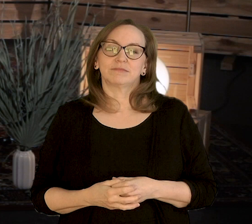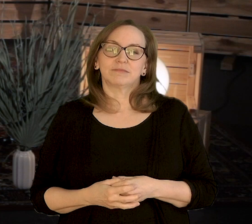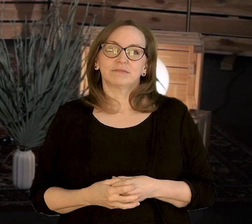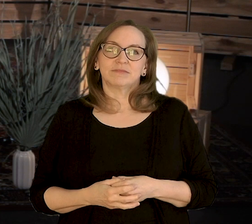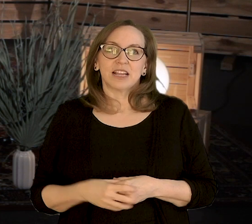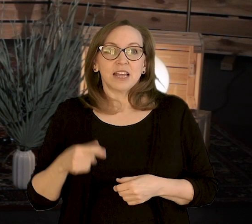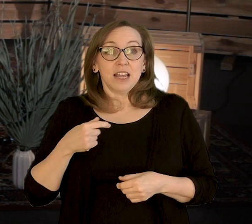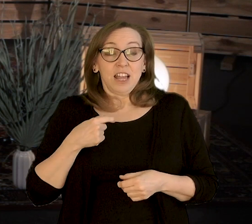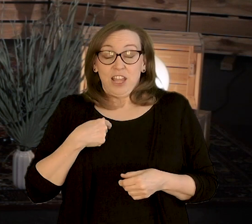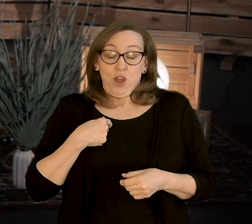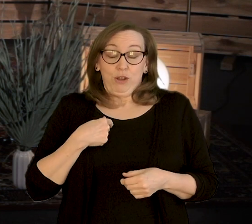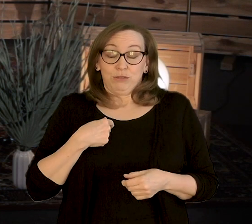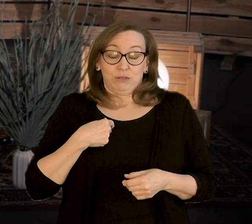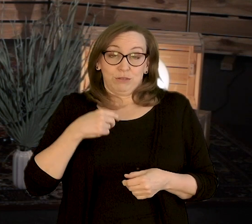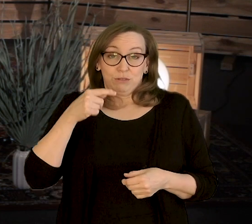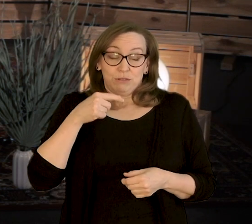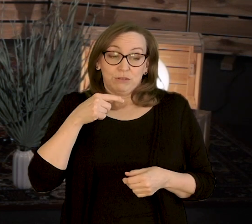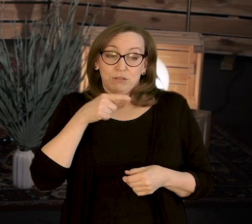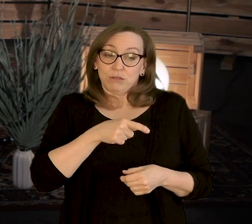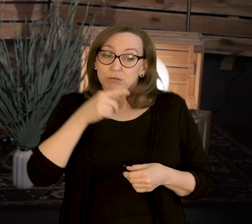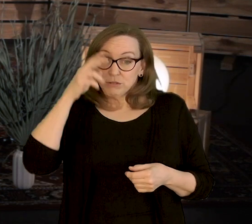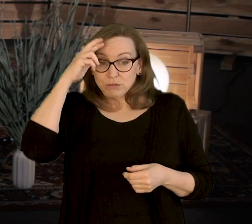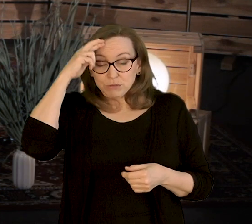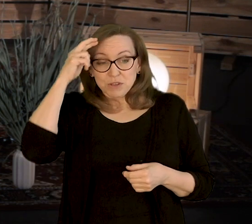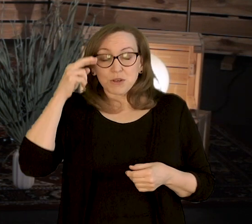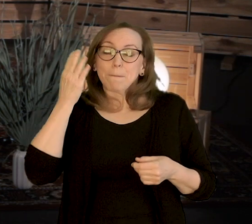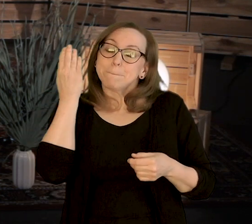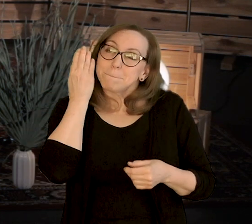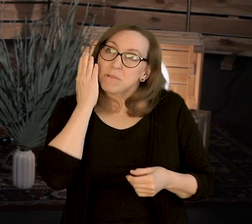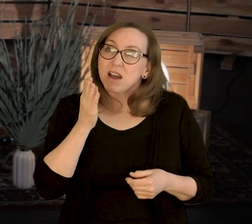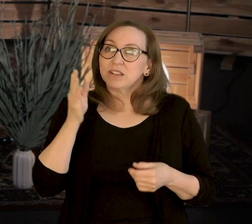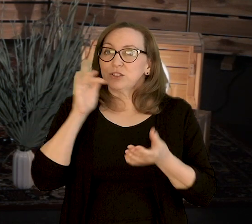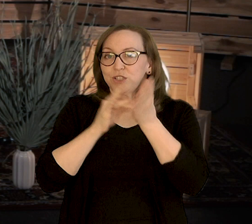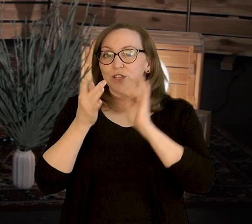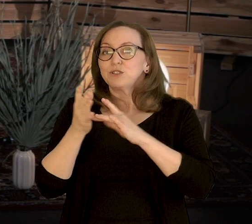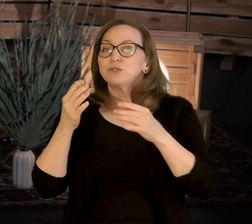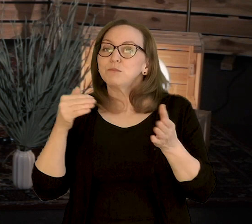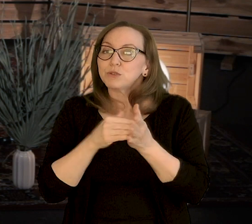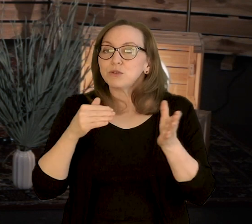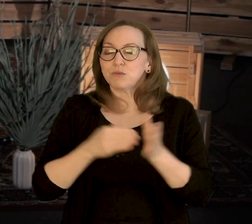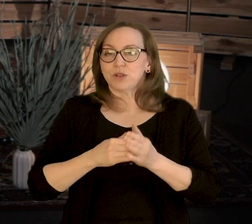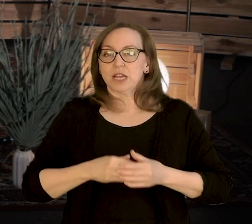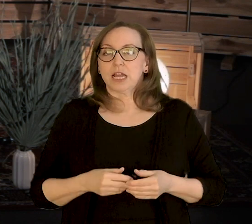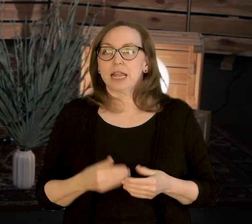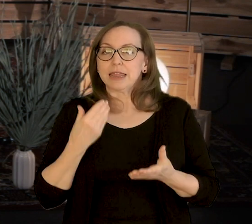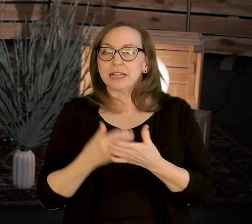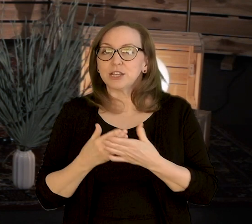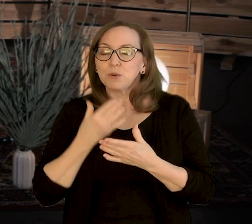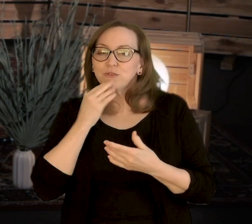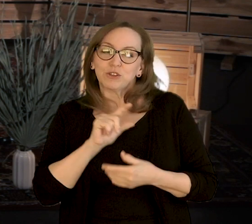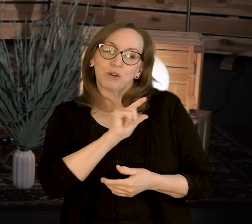sprawę z tego, że On go bardzo potrzebuje. Dlatego odcina się od wypowiedzi swojego